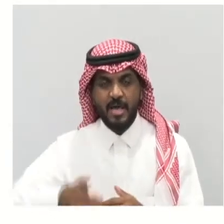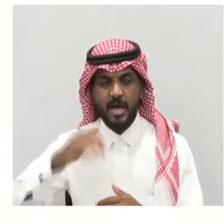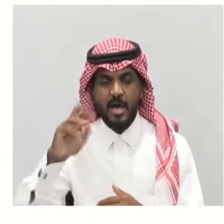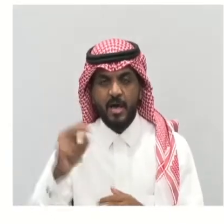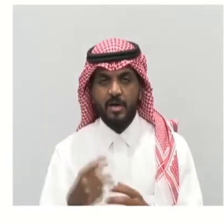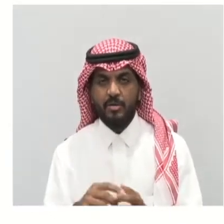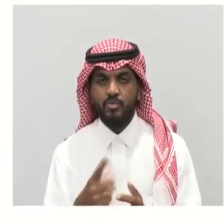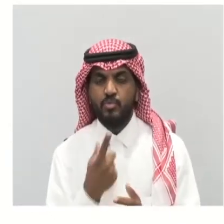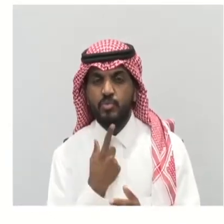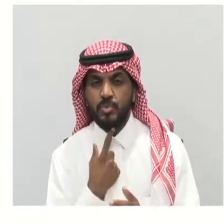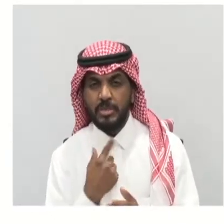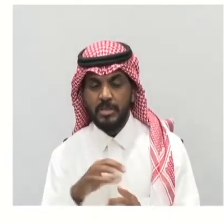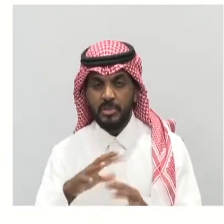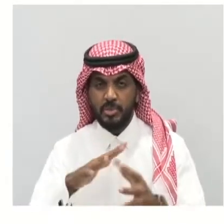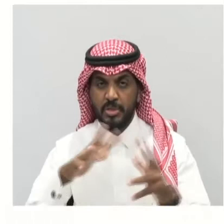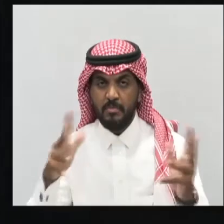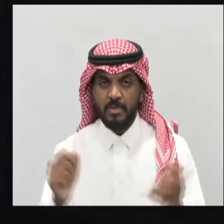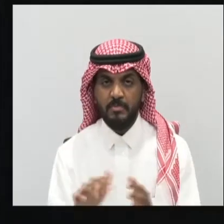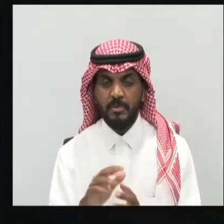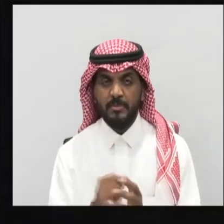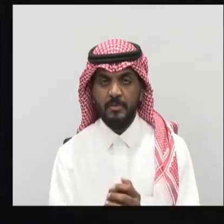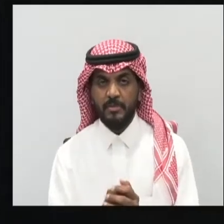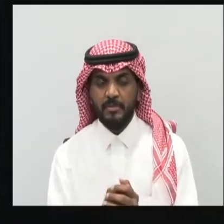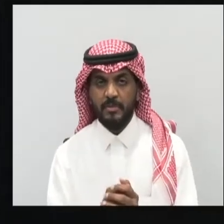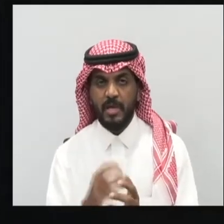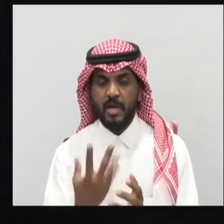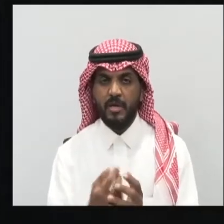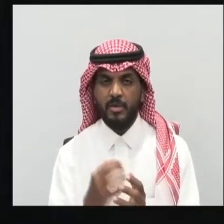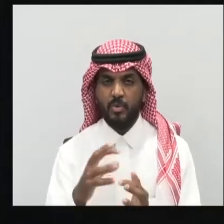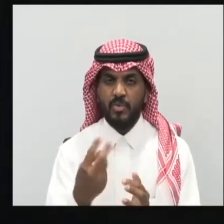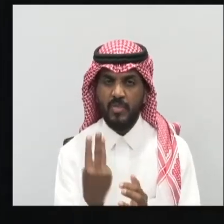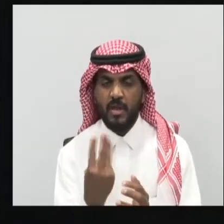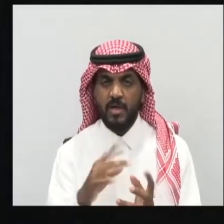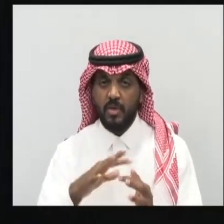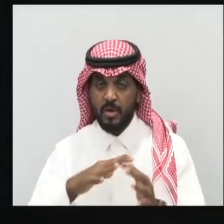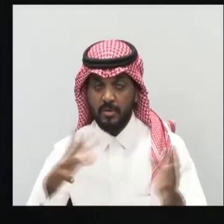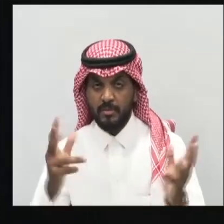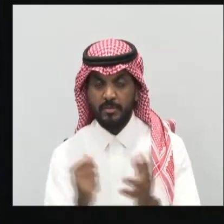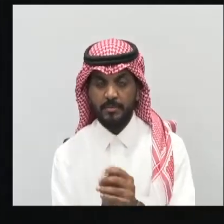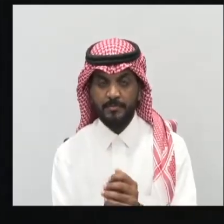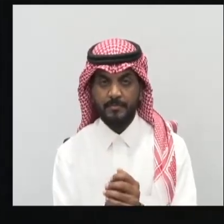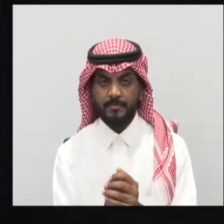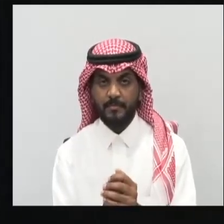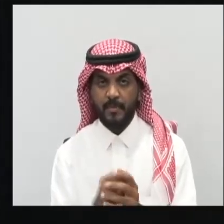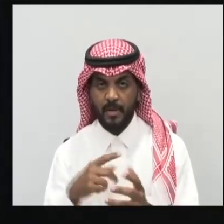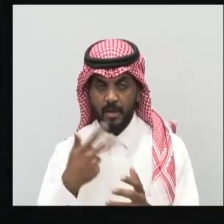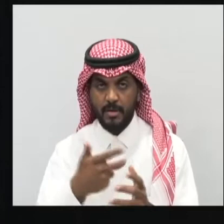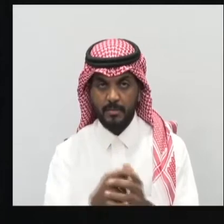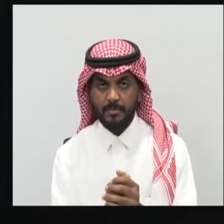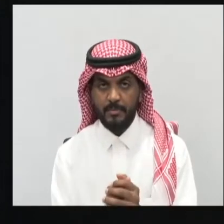يريد الجمع منها، وقلنا المقصود بالجمع يكون ثلاثة فأكثر. هيا